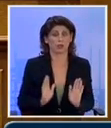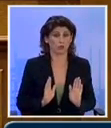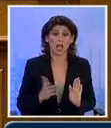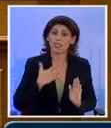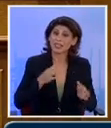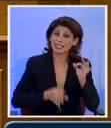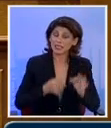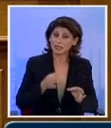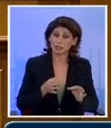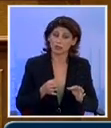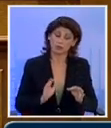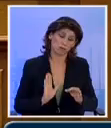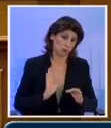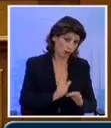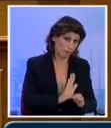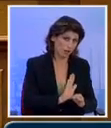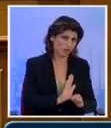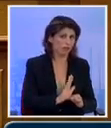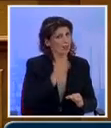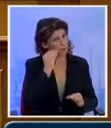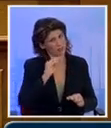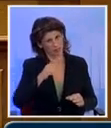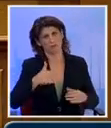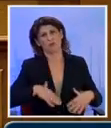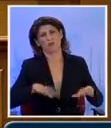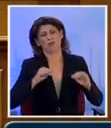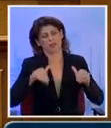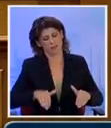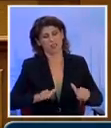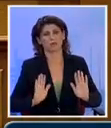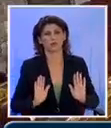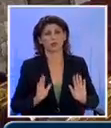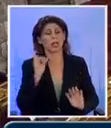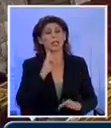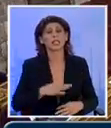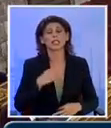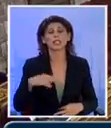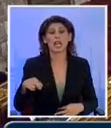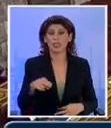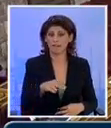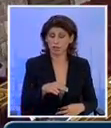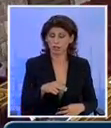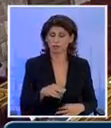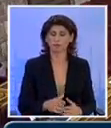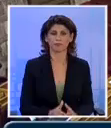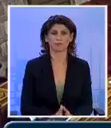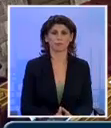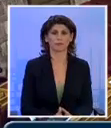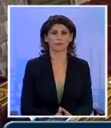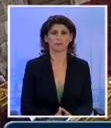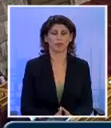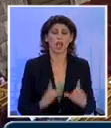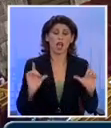θέλετε να συζητάτε με τους αντιπάλους σας, να μάθετε πρώτα να τους σέβεστε. Κυρίες και κύριοι συνάδελφοι, η